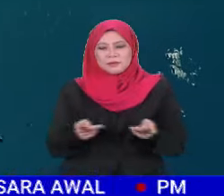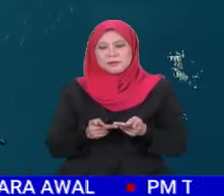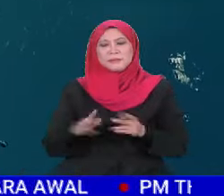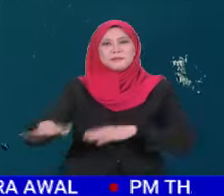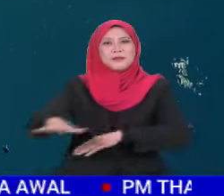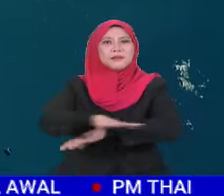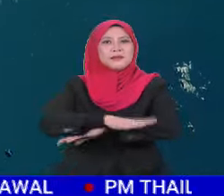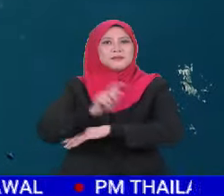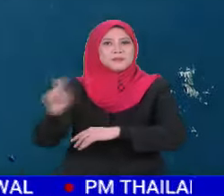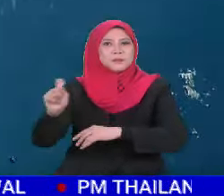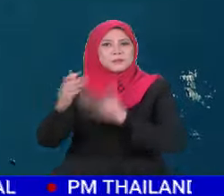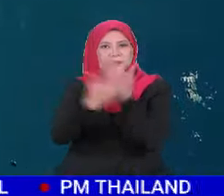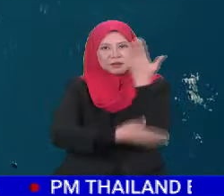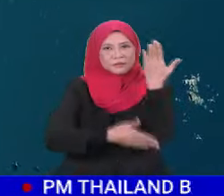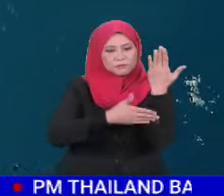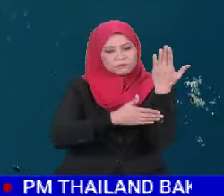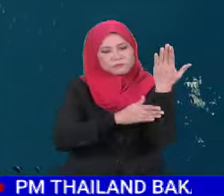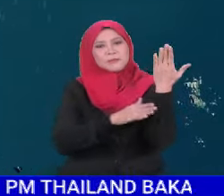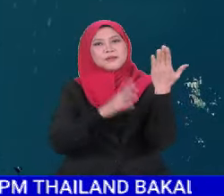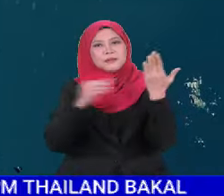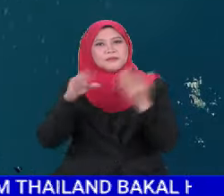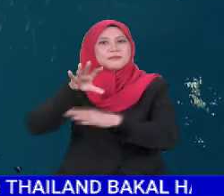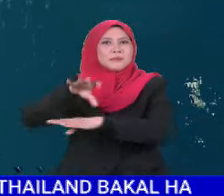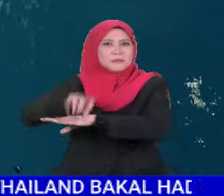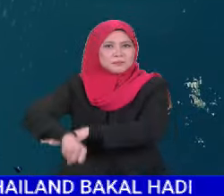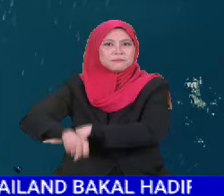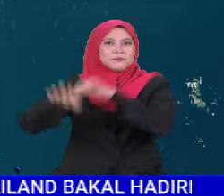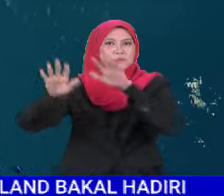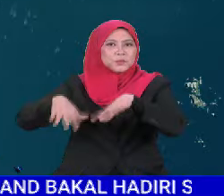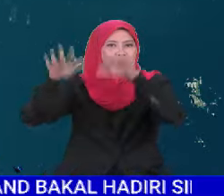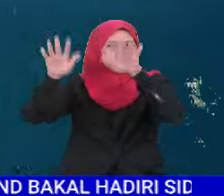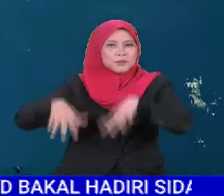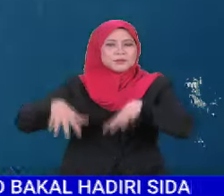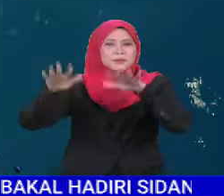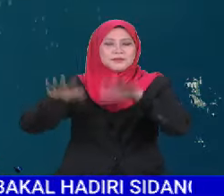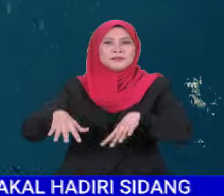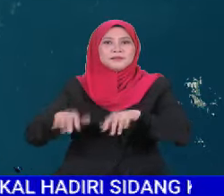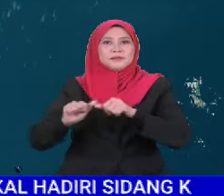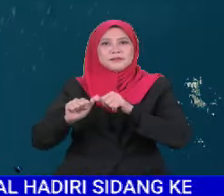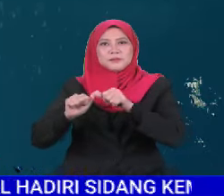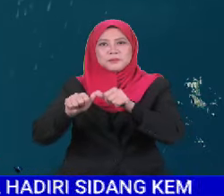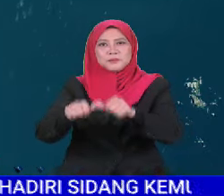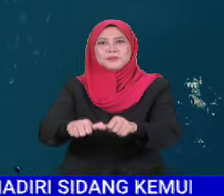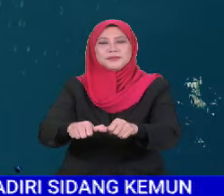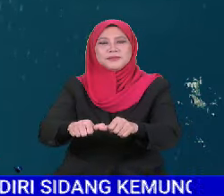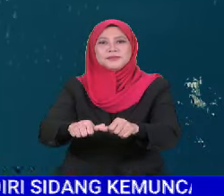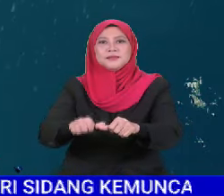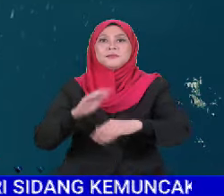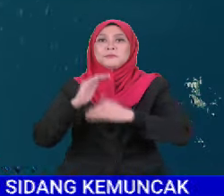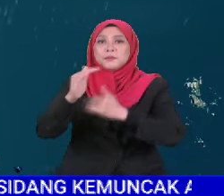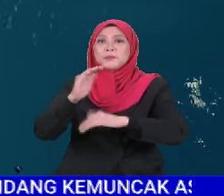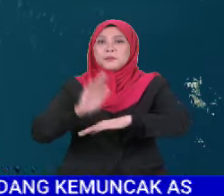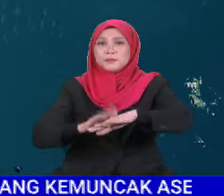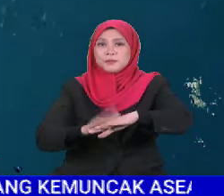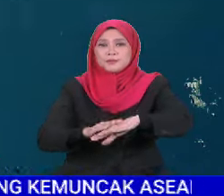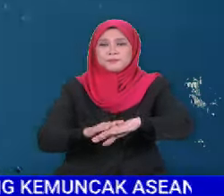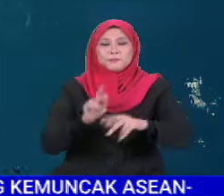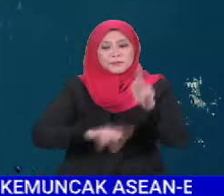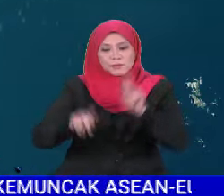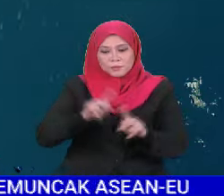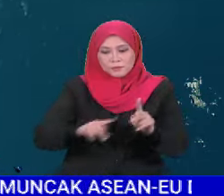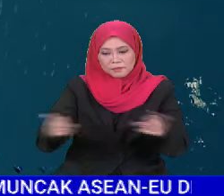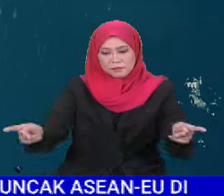sekitar pantai timur Semenanjung sehinggalah ke tengah malam nanti. Dan hujan lebat dijangka akan berterusan sepanjang tempoh amaran. Oleh itu, orang